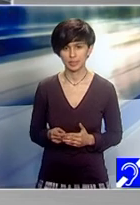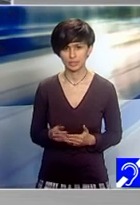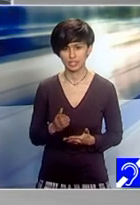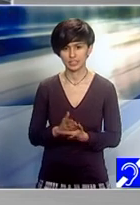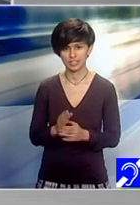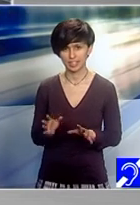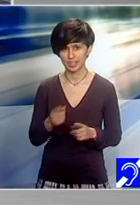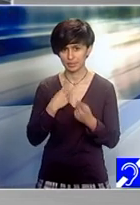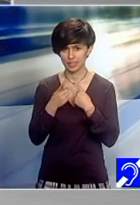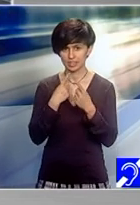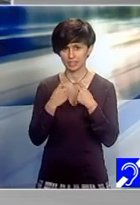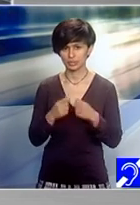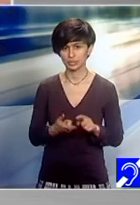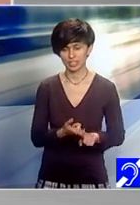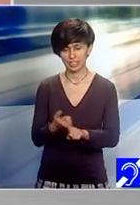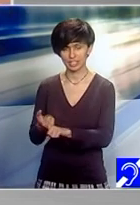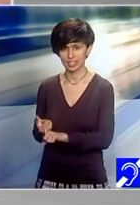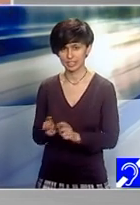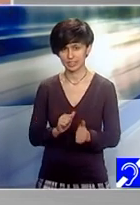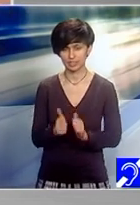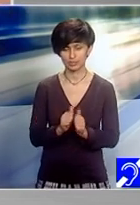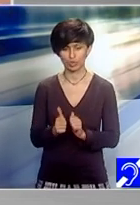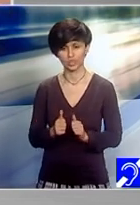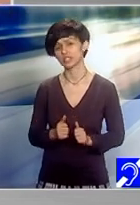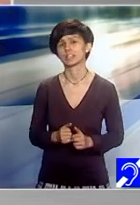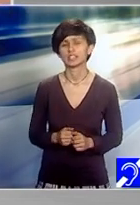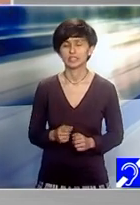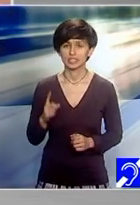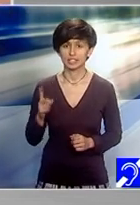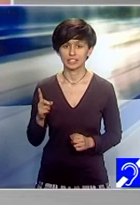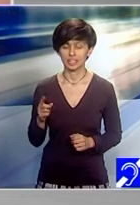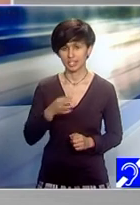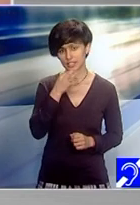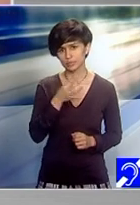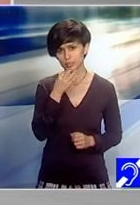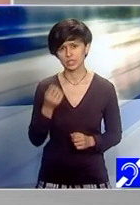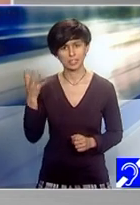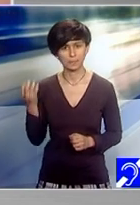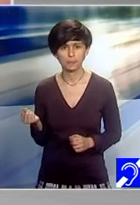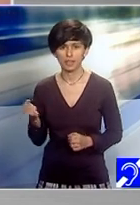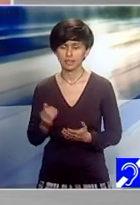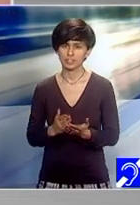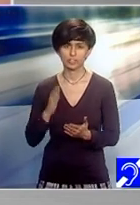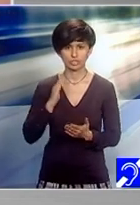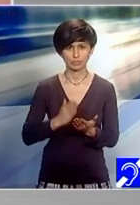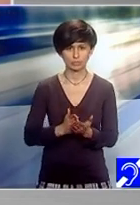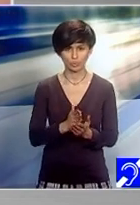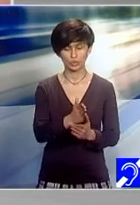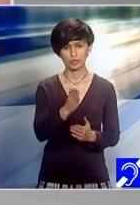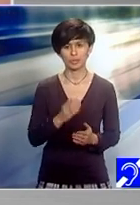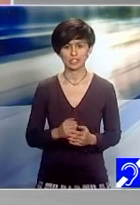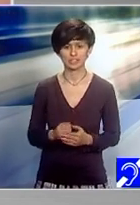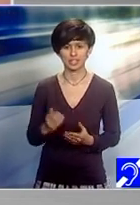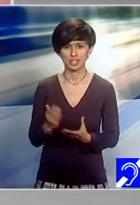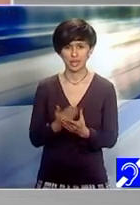aici conversația pe tema sportului, dar nu înainte de a ne spune ce urmează la Dincolo de Sport, la poveștile lui Pilu, în